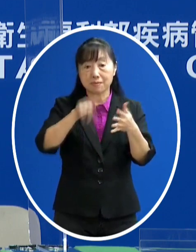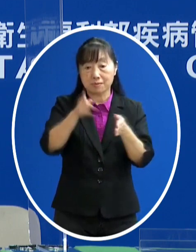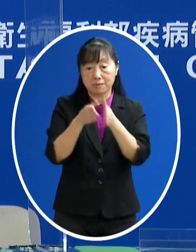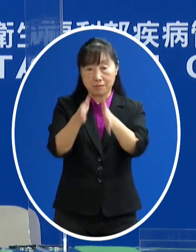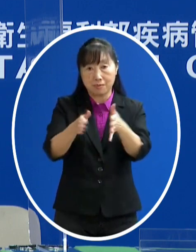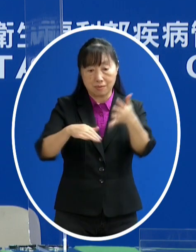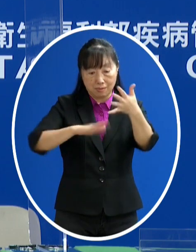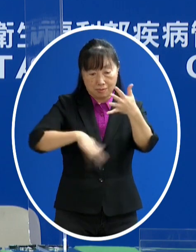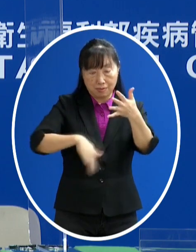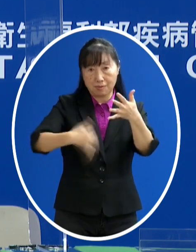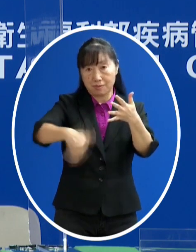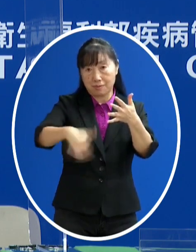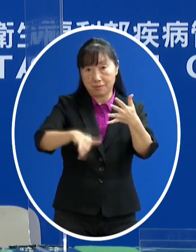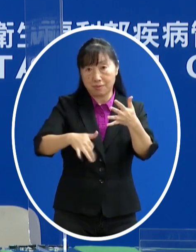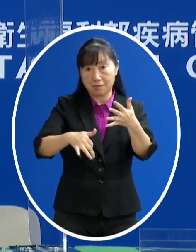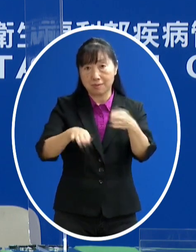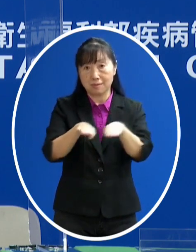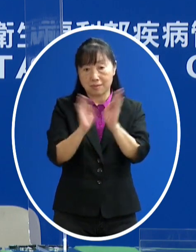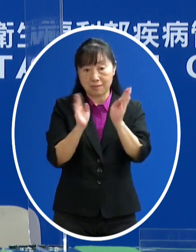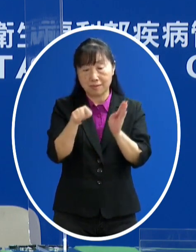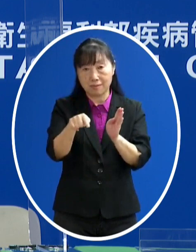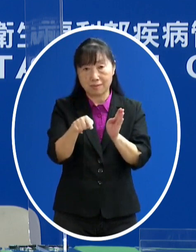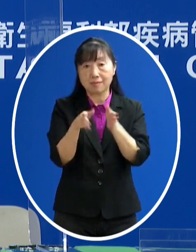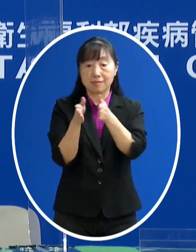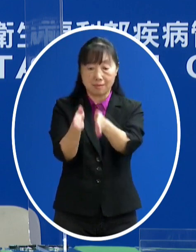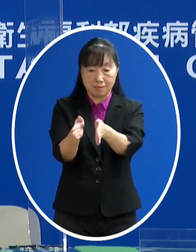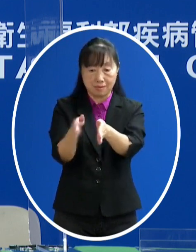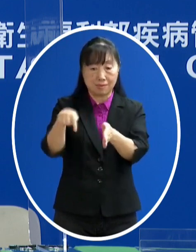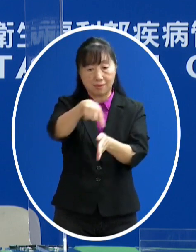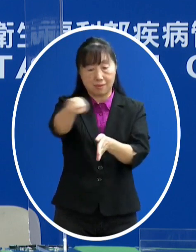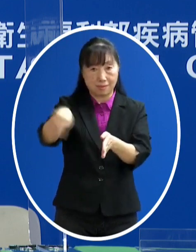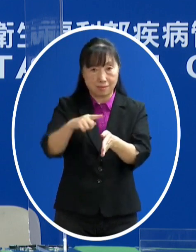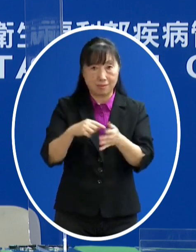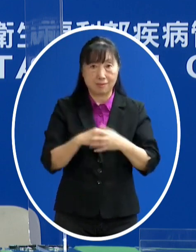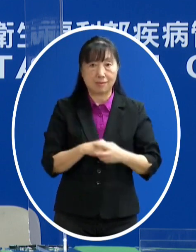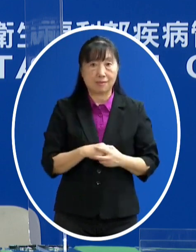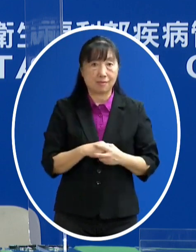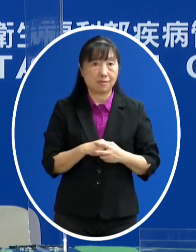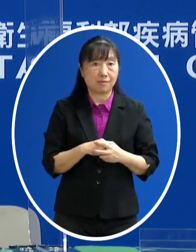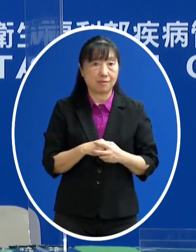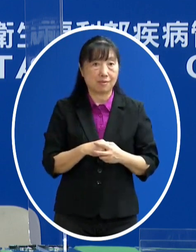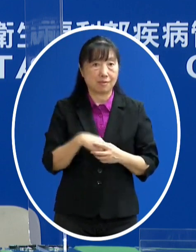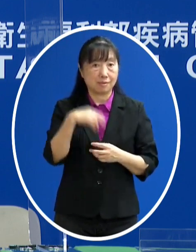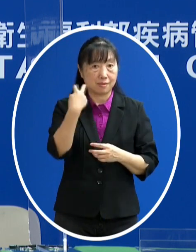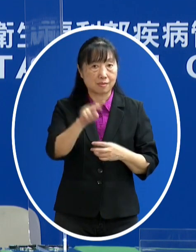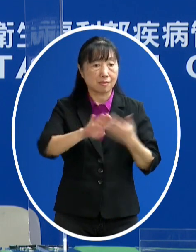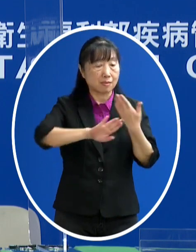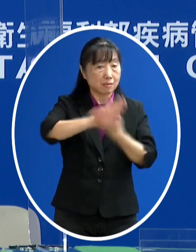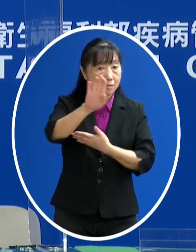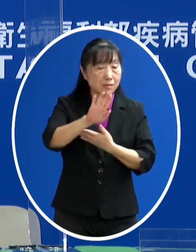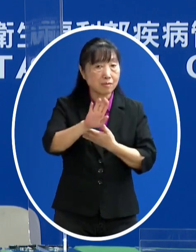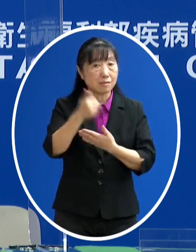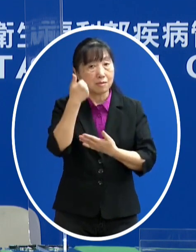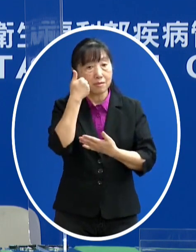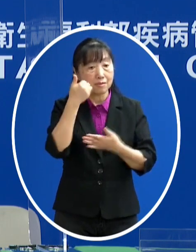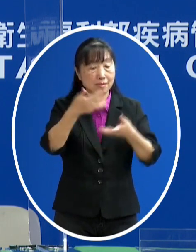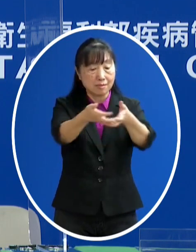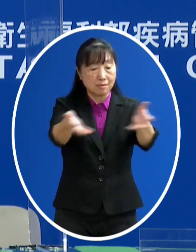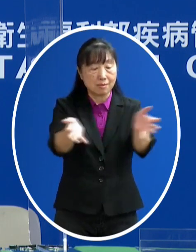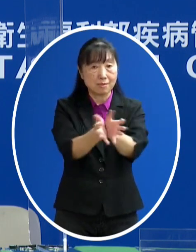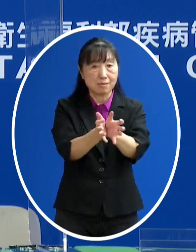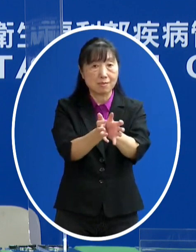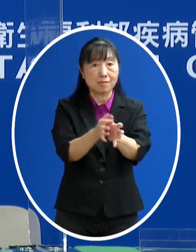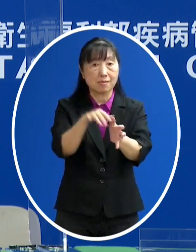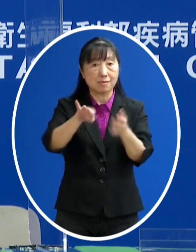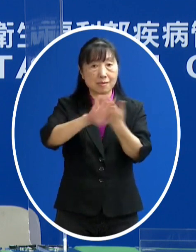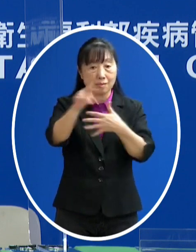开放的类别的接种对象，然后再来呢就是其他的接种对象，就是啊其他